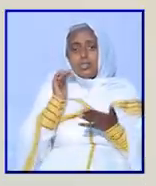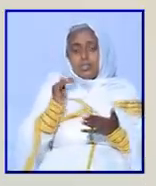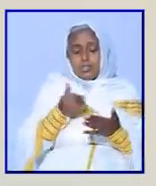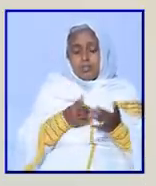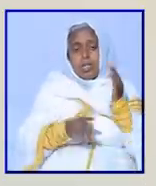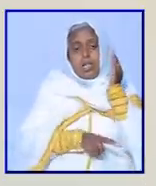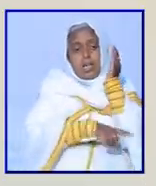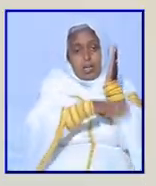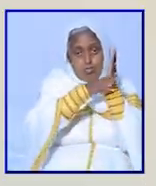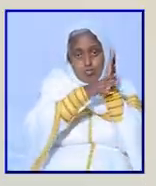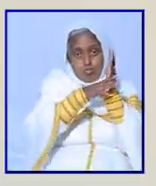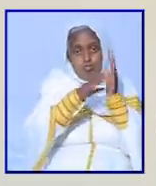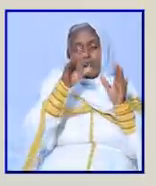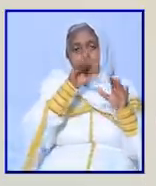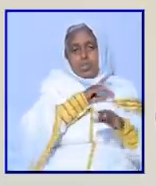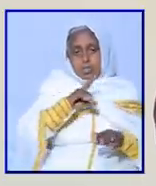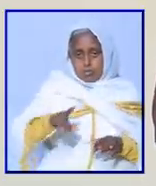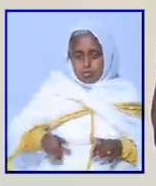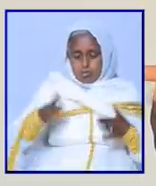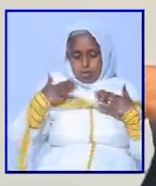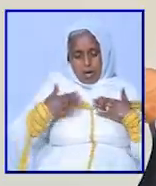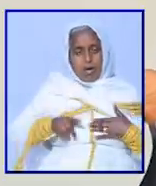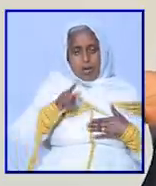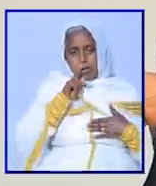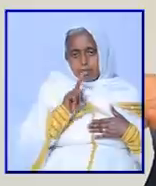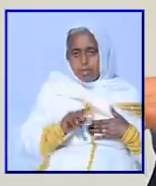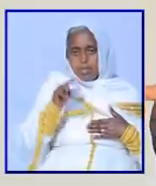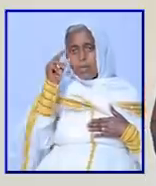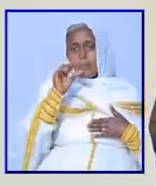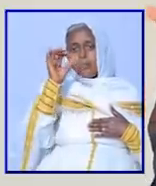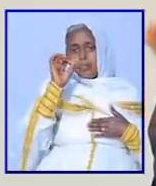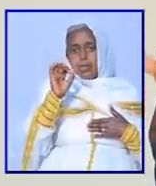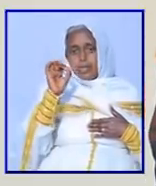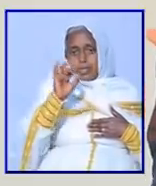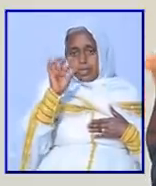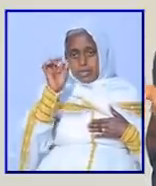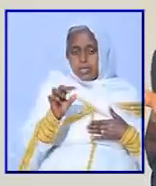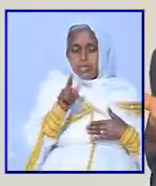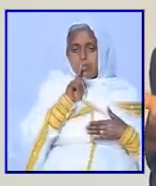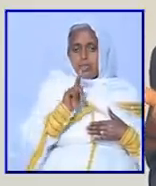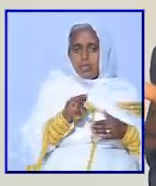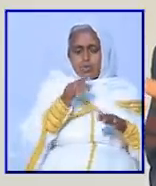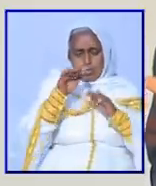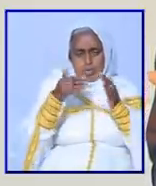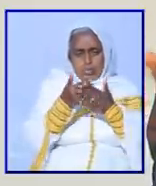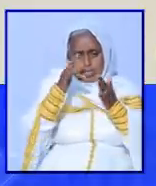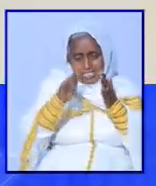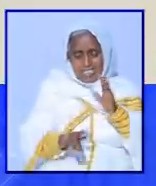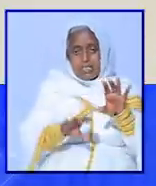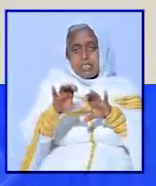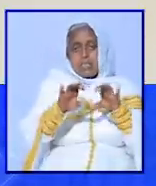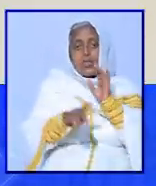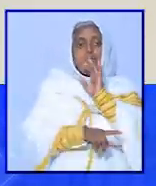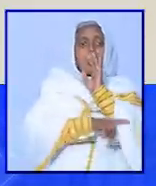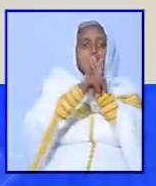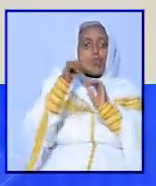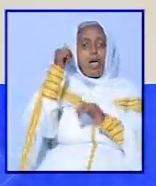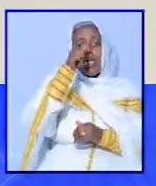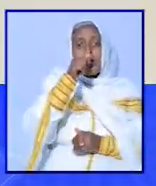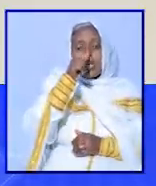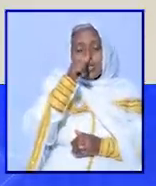ነን ሁላችንም ለግንዱ ለክርስቶስ አካላት ነን ብልቶች ነን ዝቅ